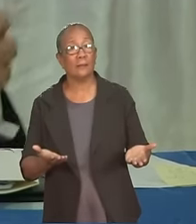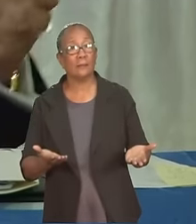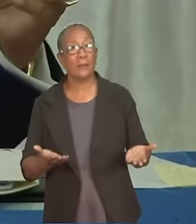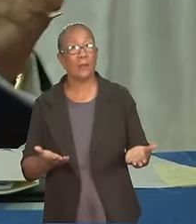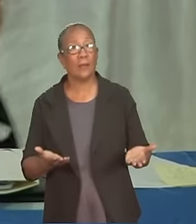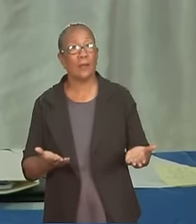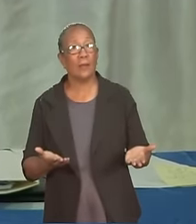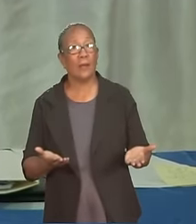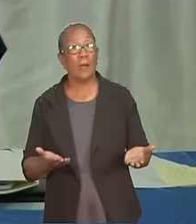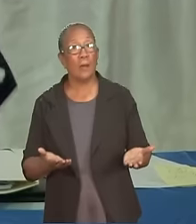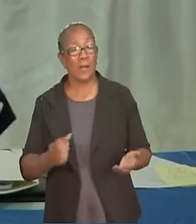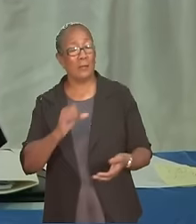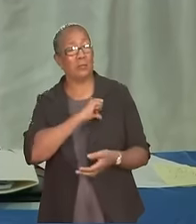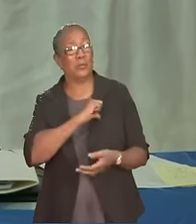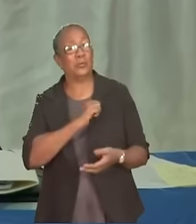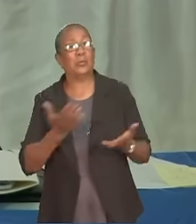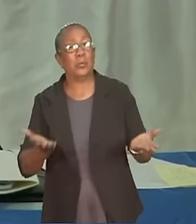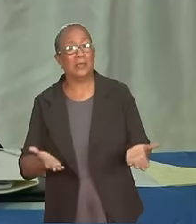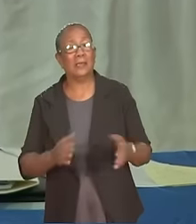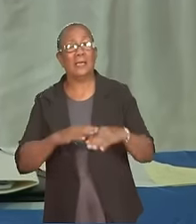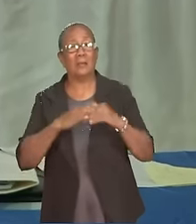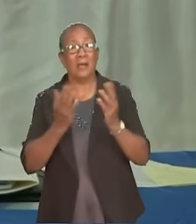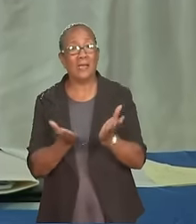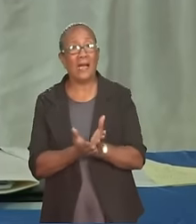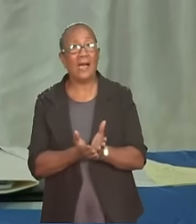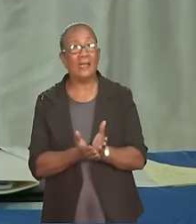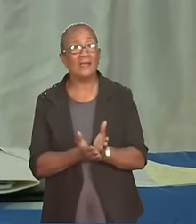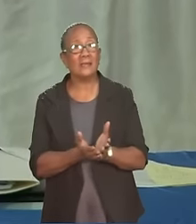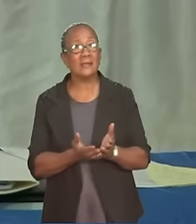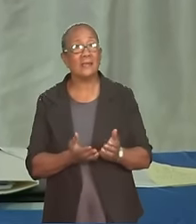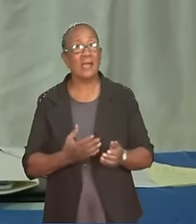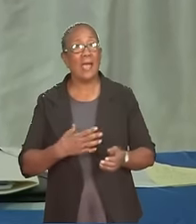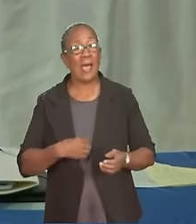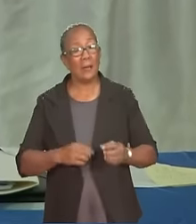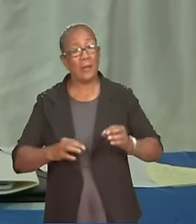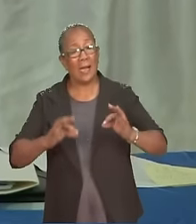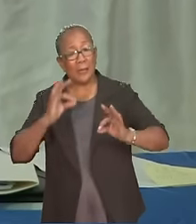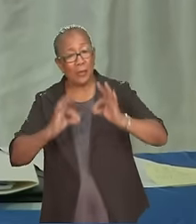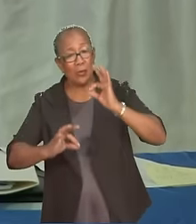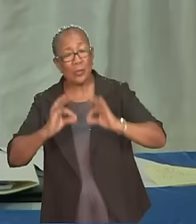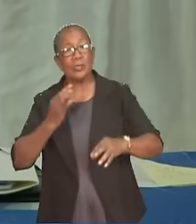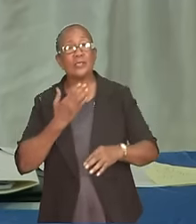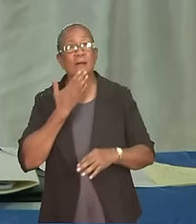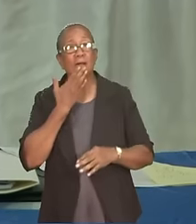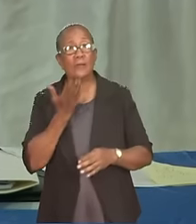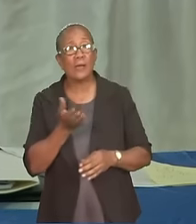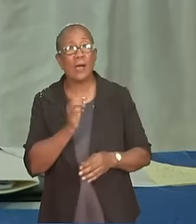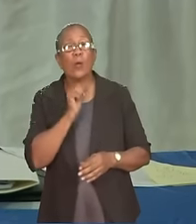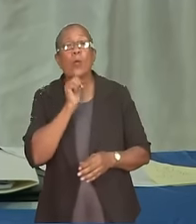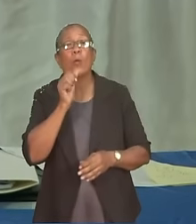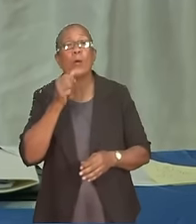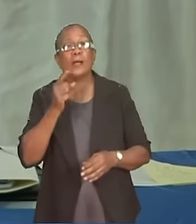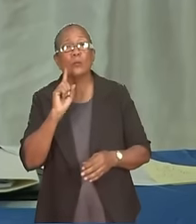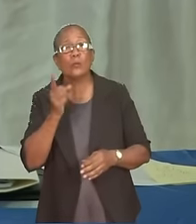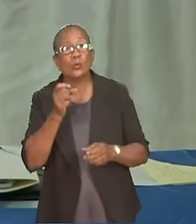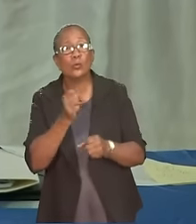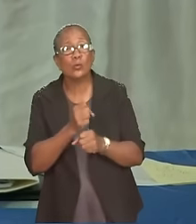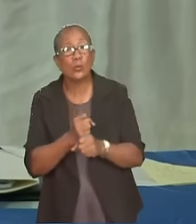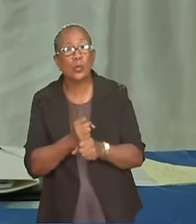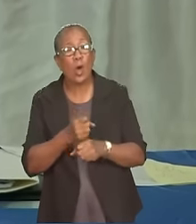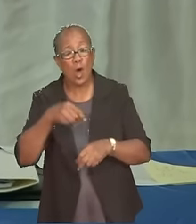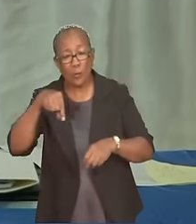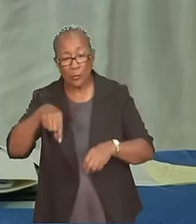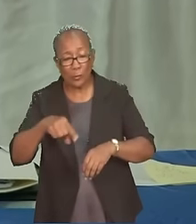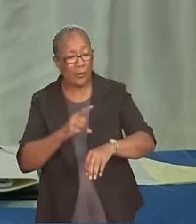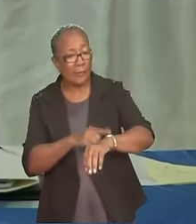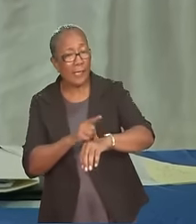Met beschuldigingen, met al die zaken. Ik heb een team van juristen gevraagd om al deze stukken goed te bekijken. Of er niet tijd is